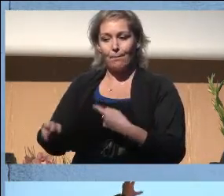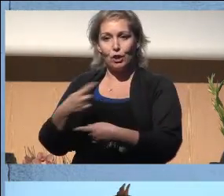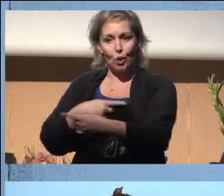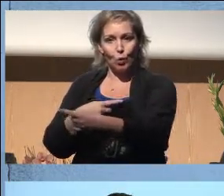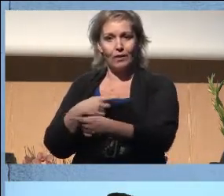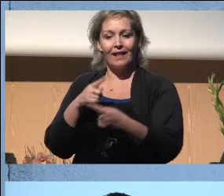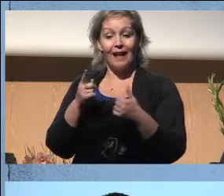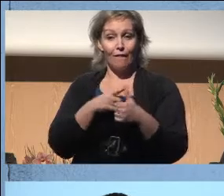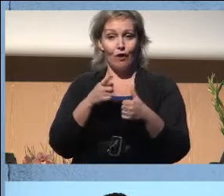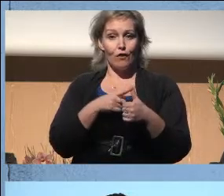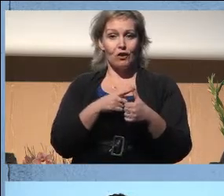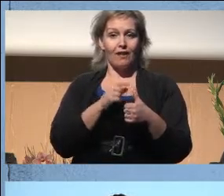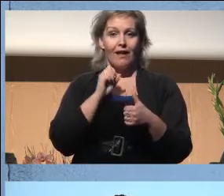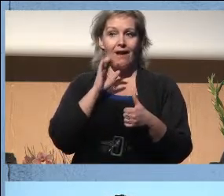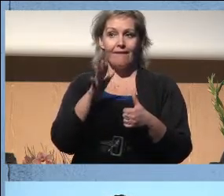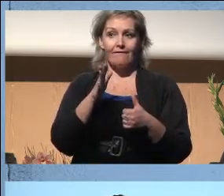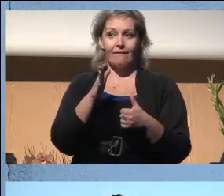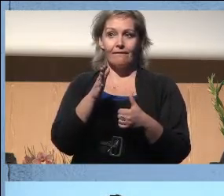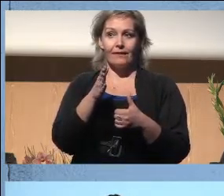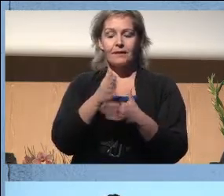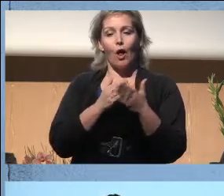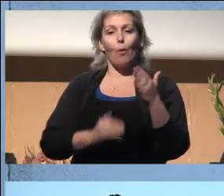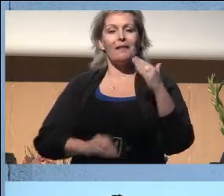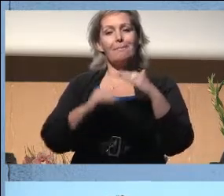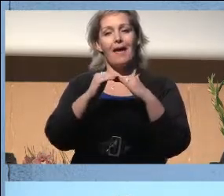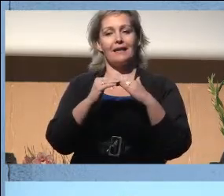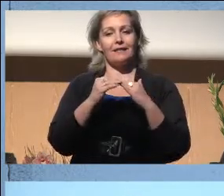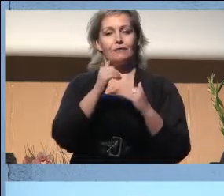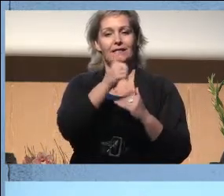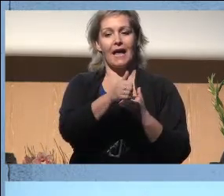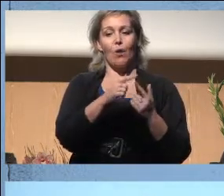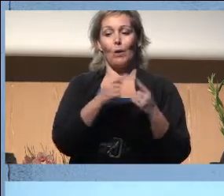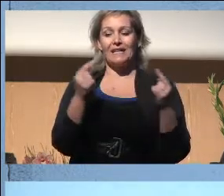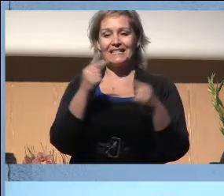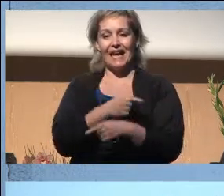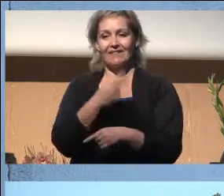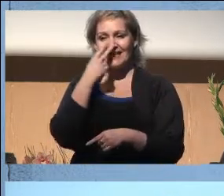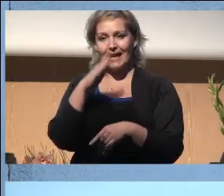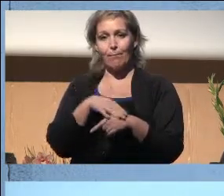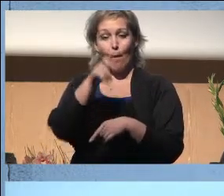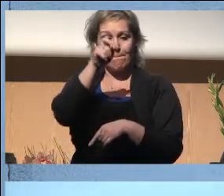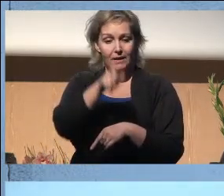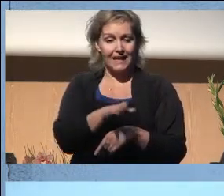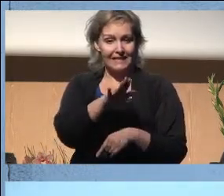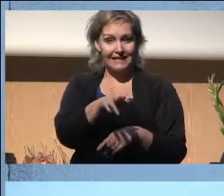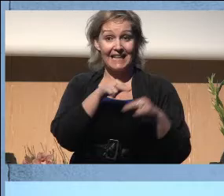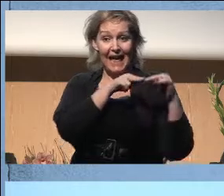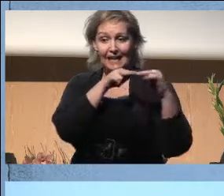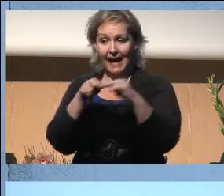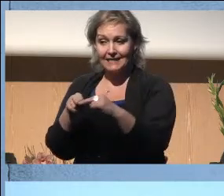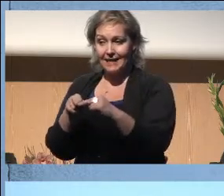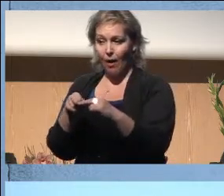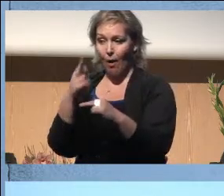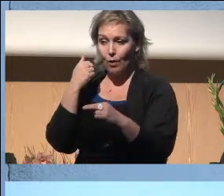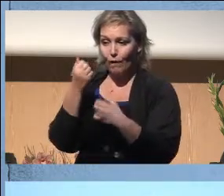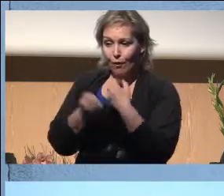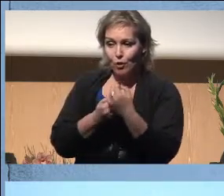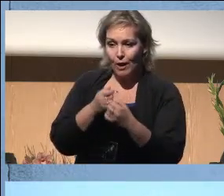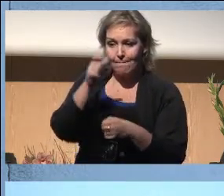det är för det första att varje silo ska optimeras för sig. Och istället så tittar vi på patientens resa och försöker